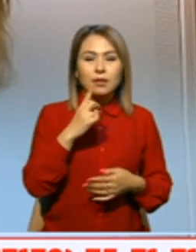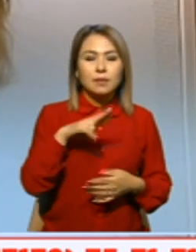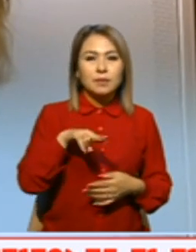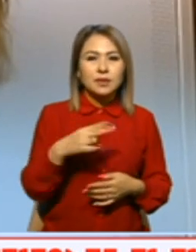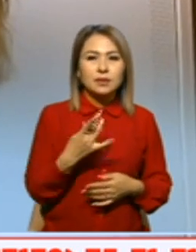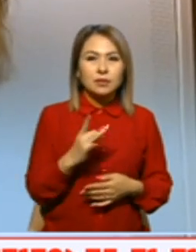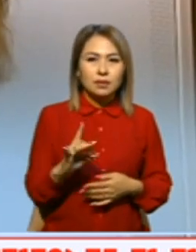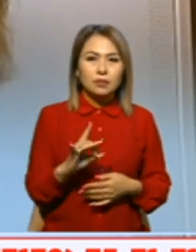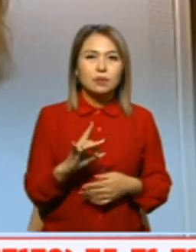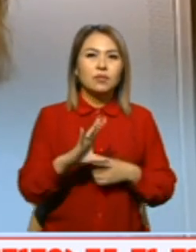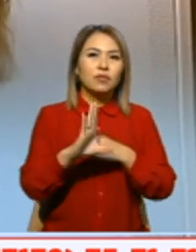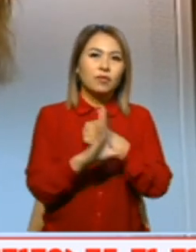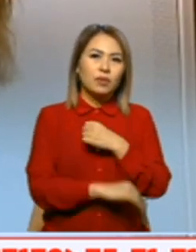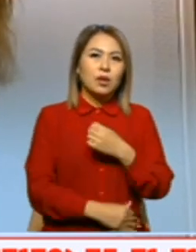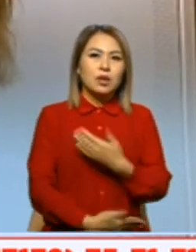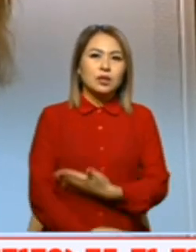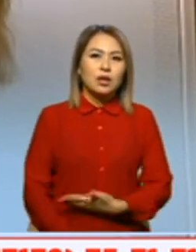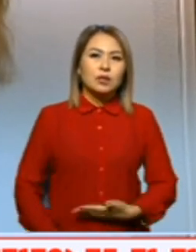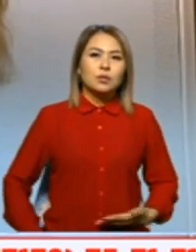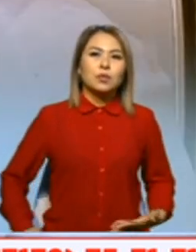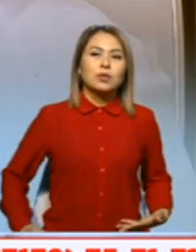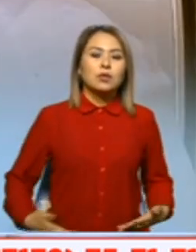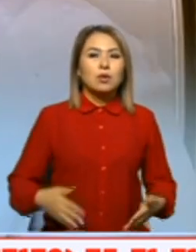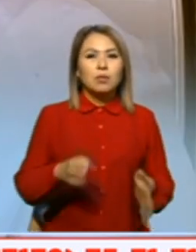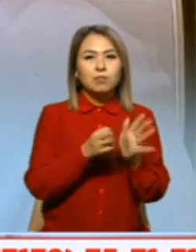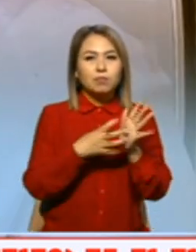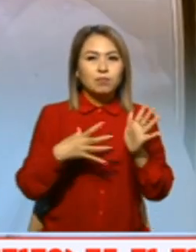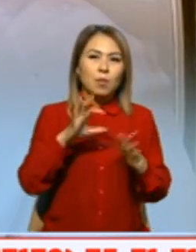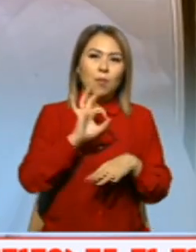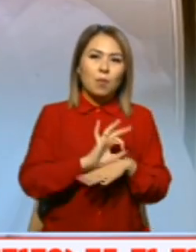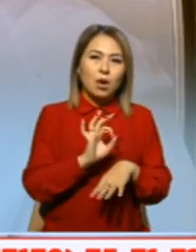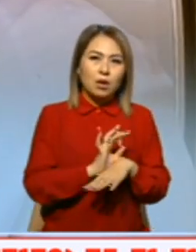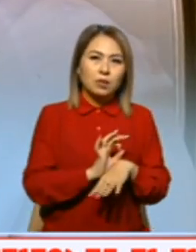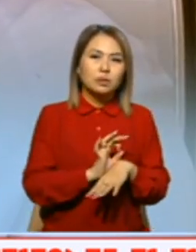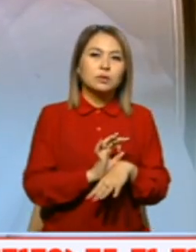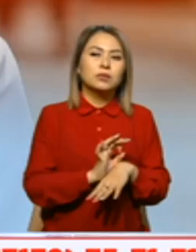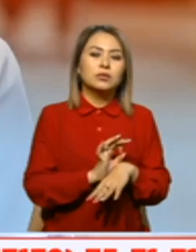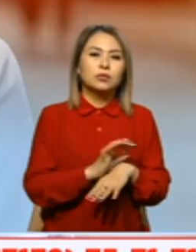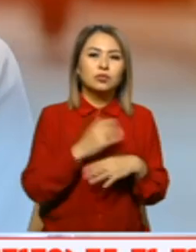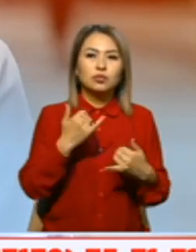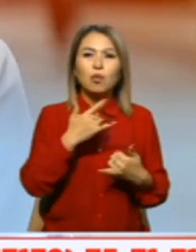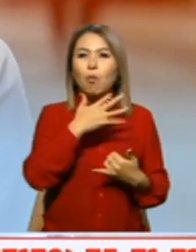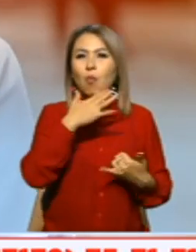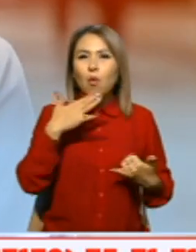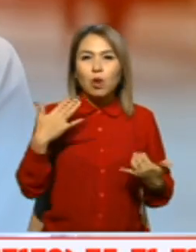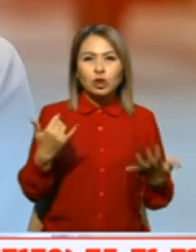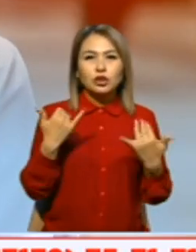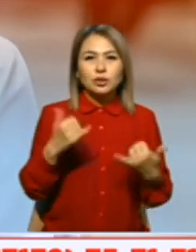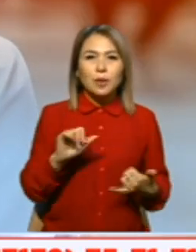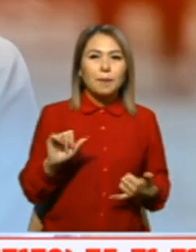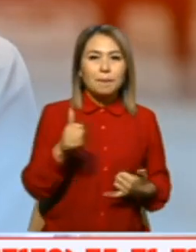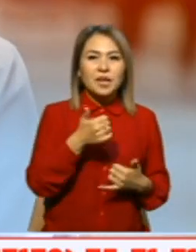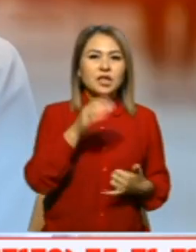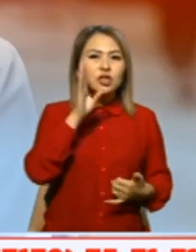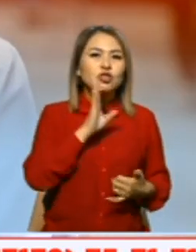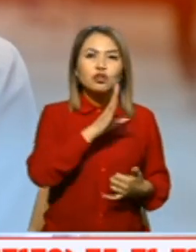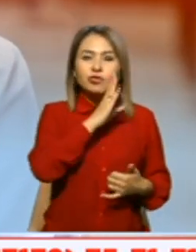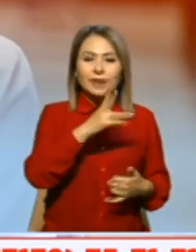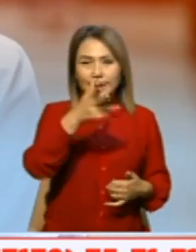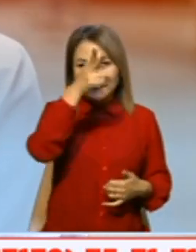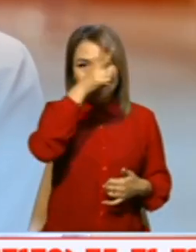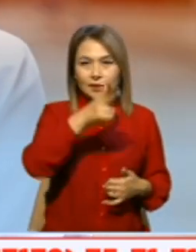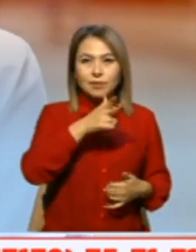Соңғы жағдайларда жатыр мойынның онкологиялық жағдайлары жасарып келе жатыр. Әйелдерде ең бірінші триместрде